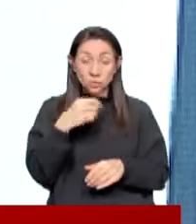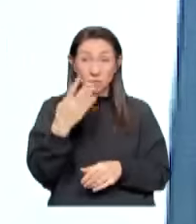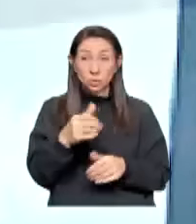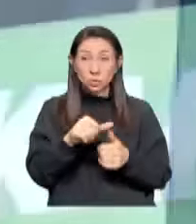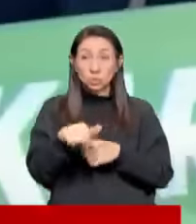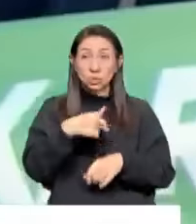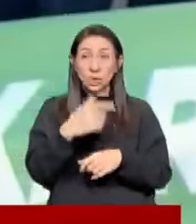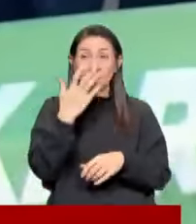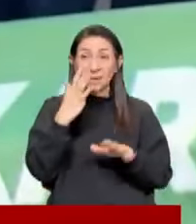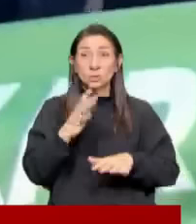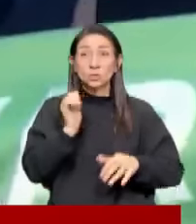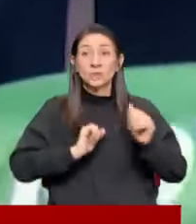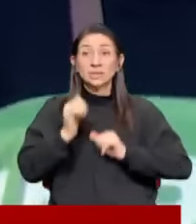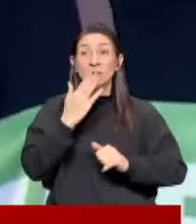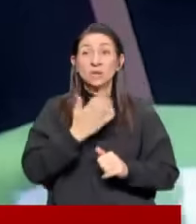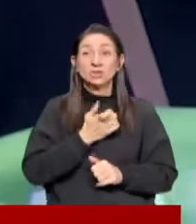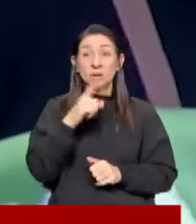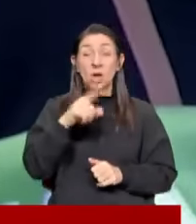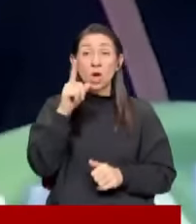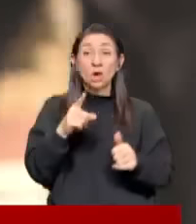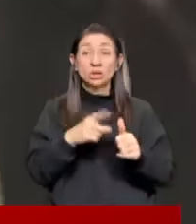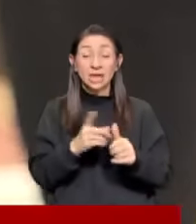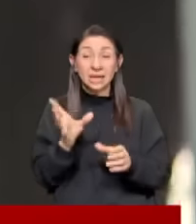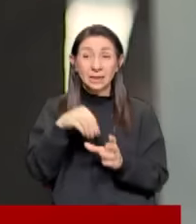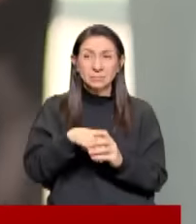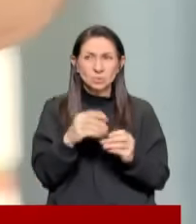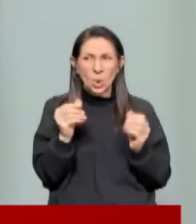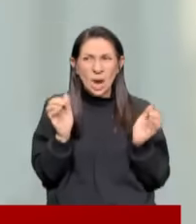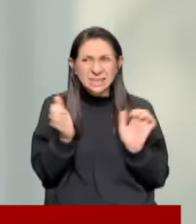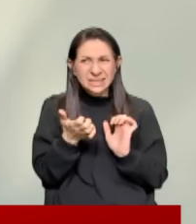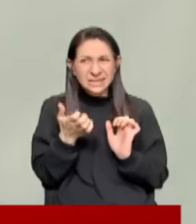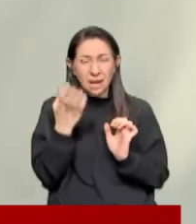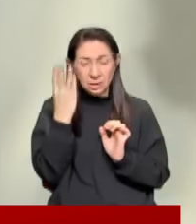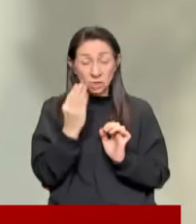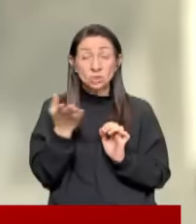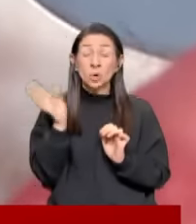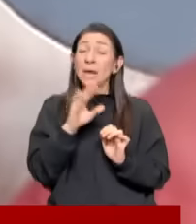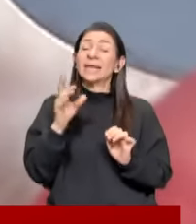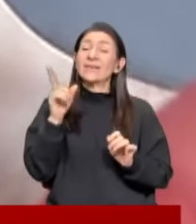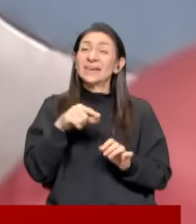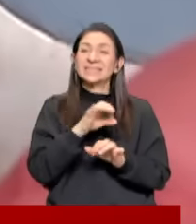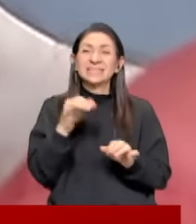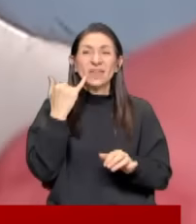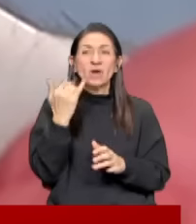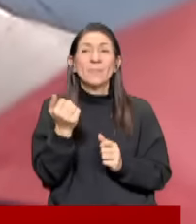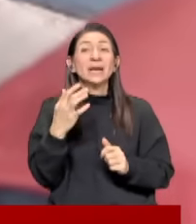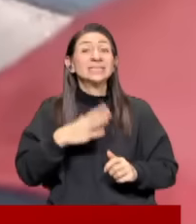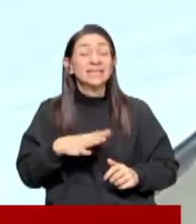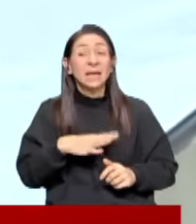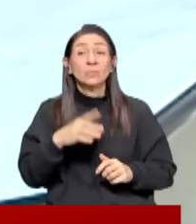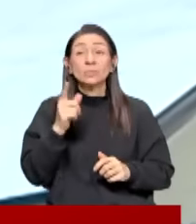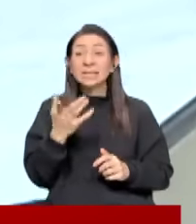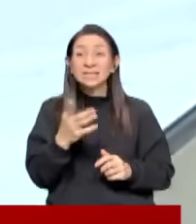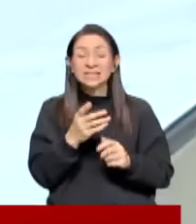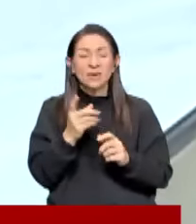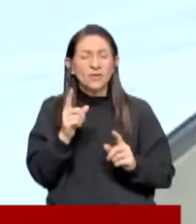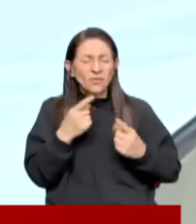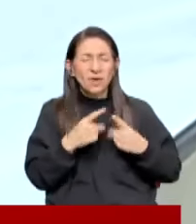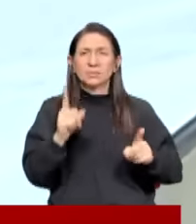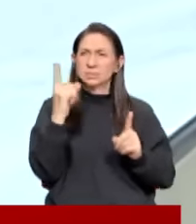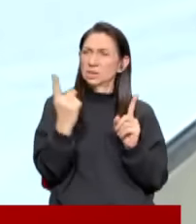uzun süre bekledi üniversite öğrencileri. Önce kapsamın çok dar olduğu anlaşıldı. Yine de vergisiz telefon almak isteyen bu kez de sıra dışı